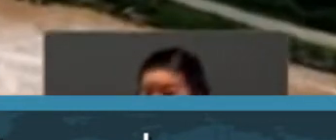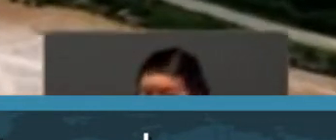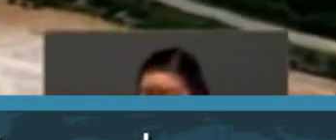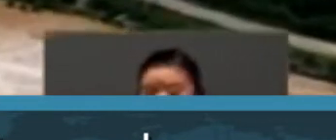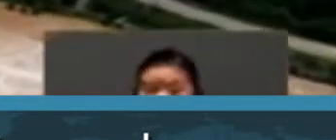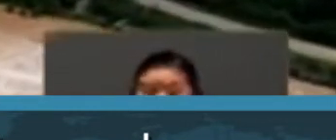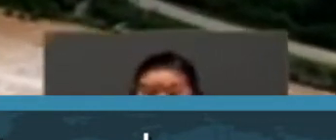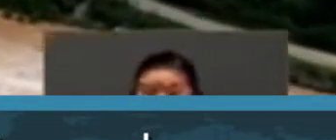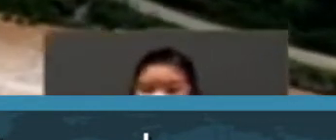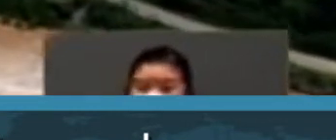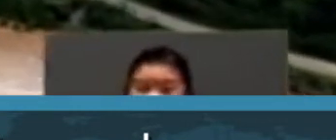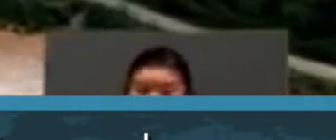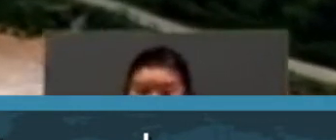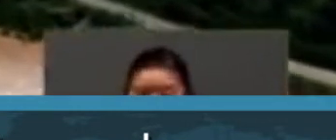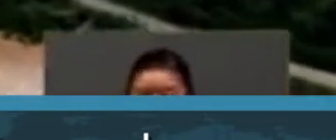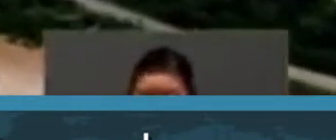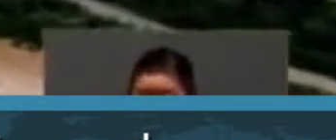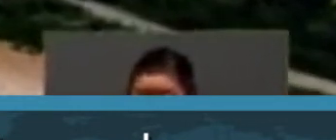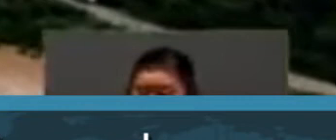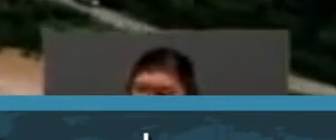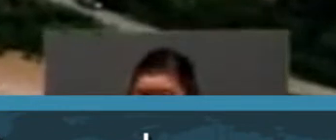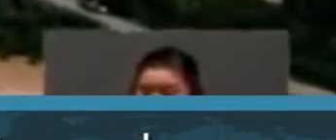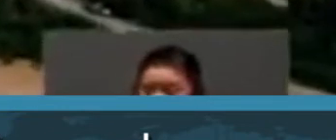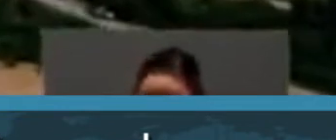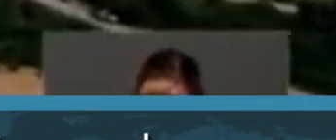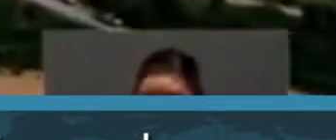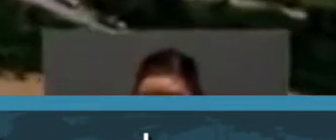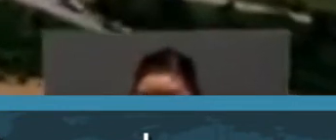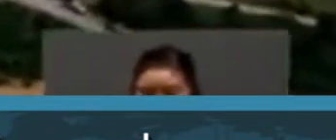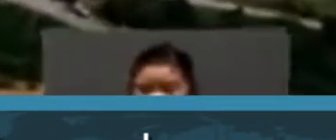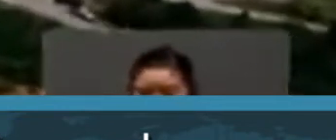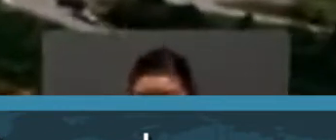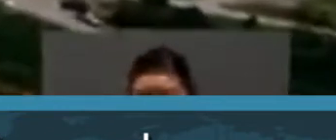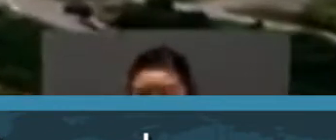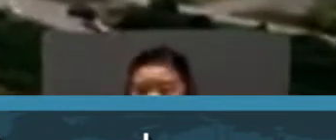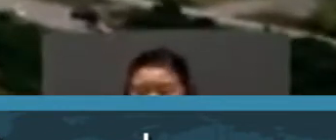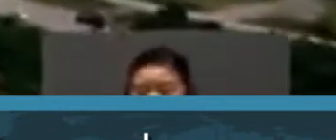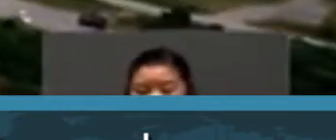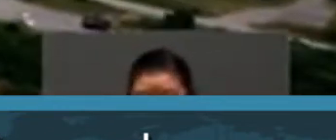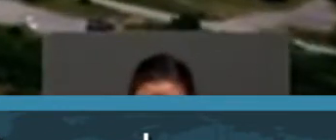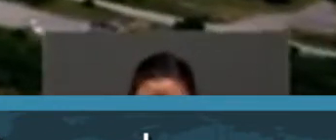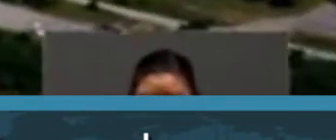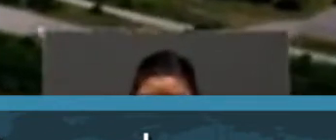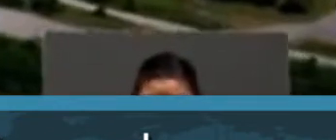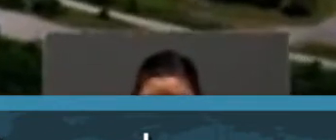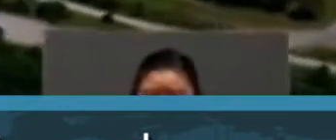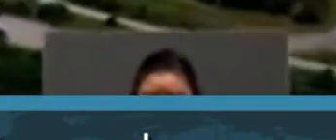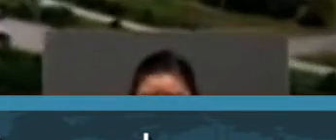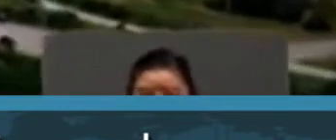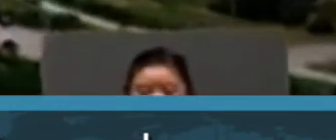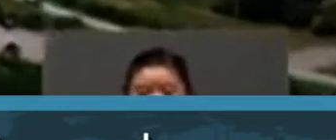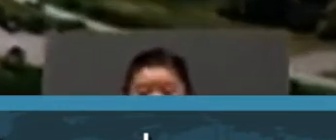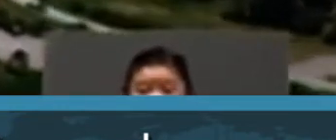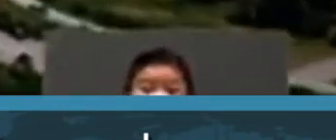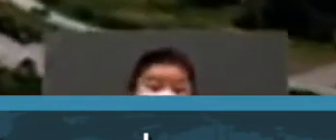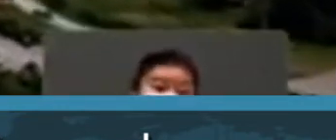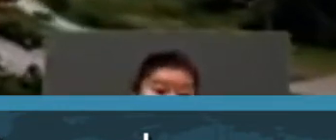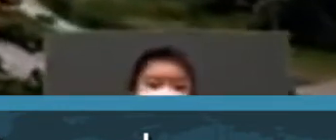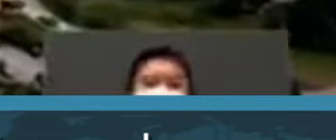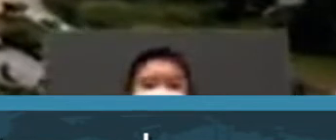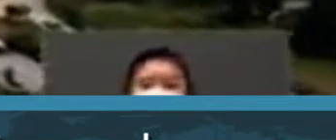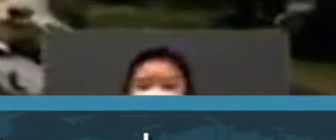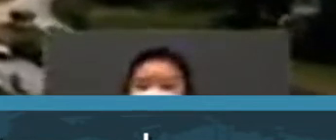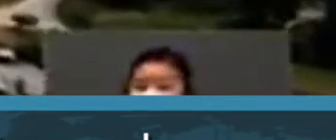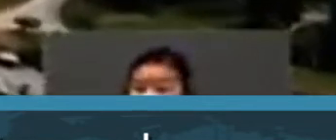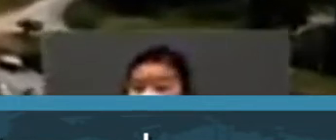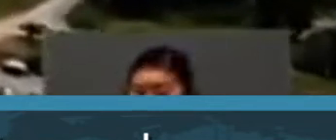านีนะครับแล้วก็ลงไปแม่น้ำโขงรองนายกรัฐมนตรีนะครับได้มีการเซ็นคำสั่งครับตั้งศูนย์บริหารจัดการน้ำส่วนหน้าเพื่อที่